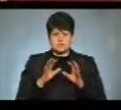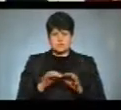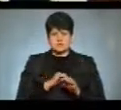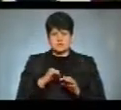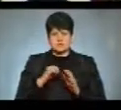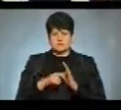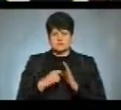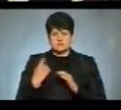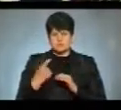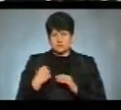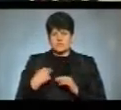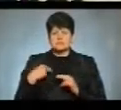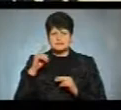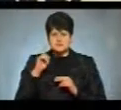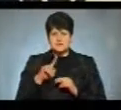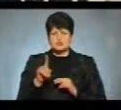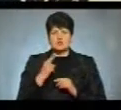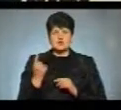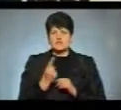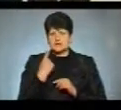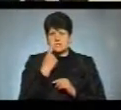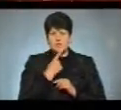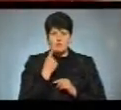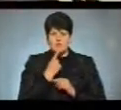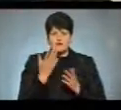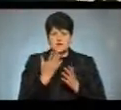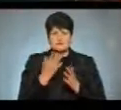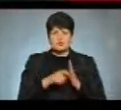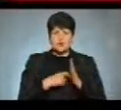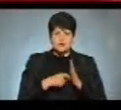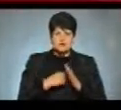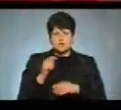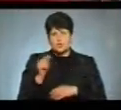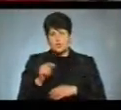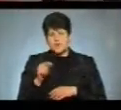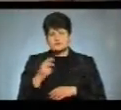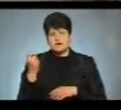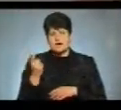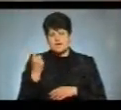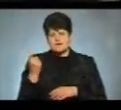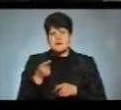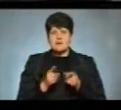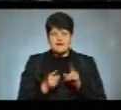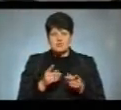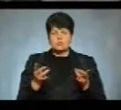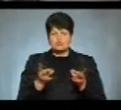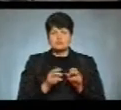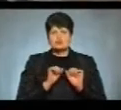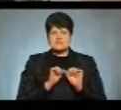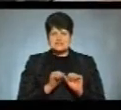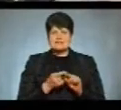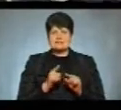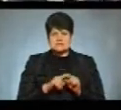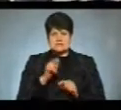і я знаю, що єдина мова, яка на Донеччині, Луганщині, Харківщині реально потребує захисту,